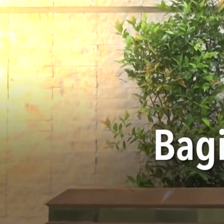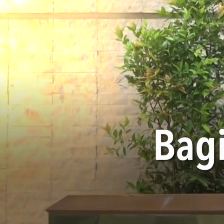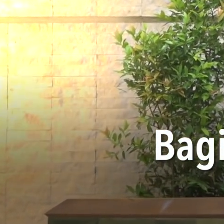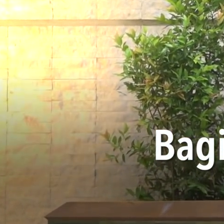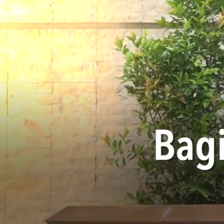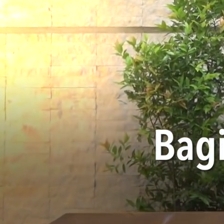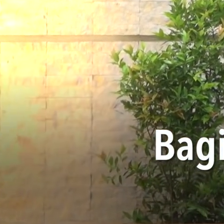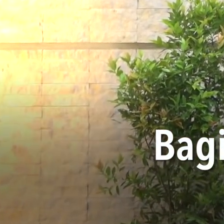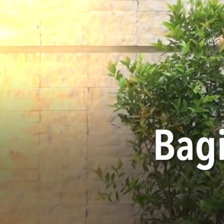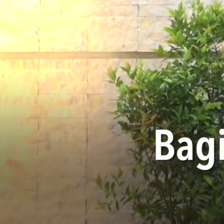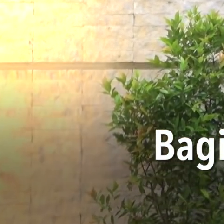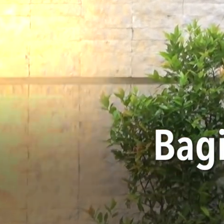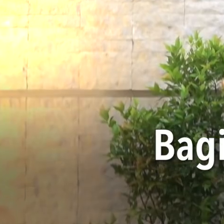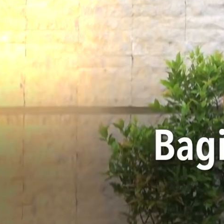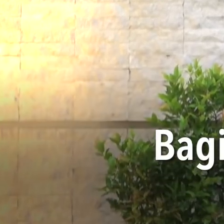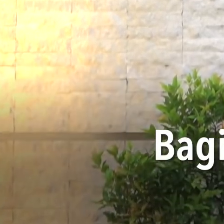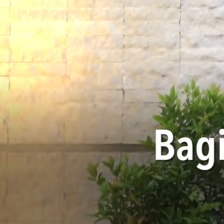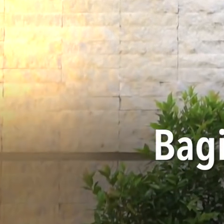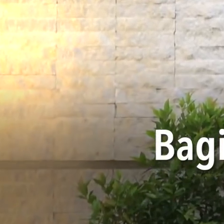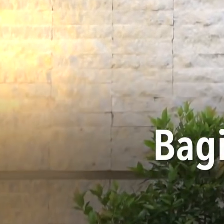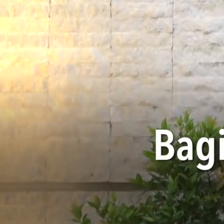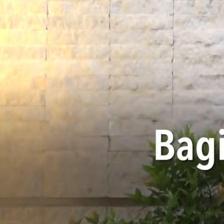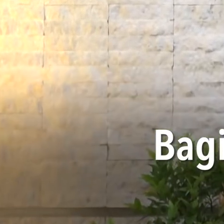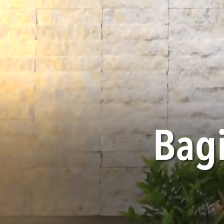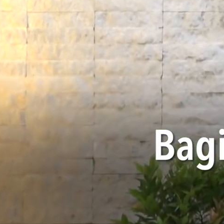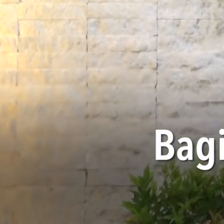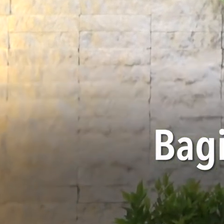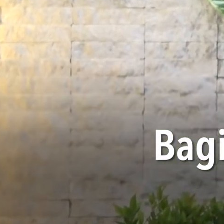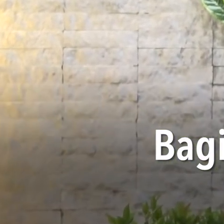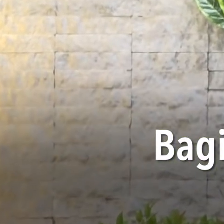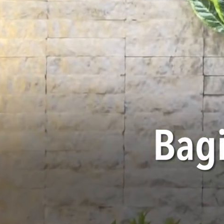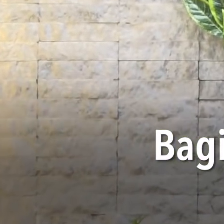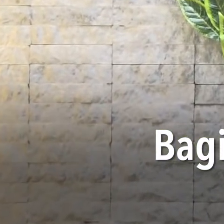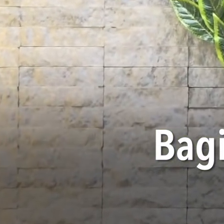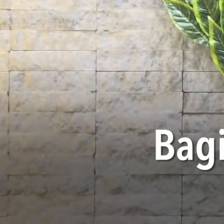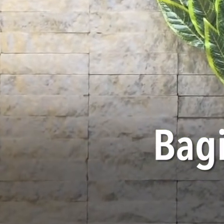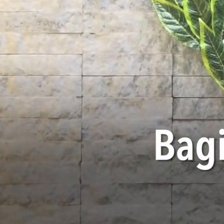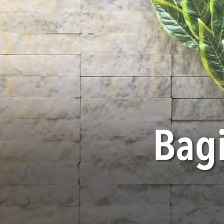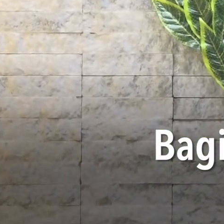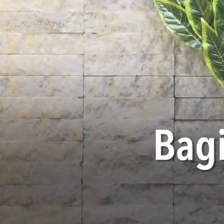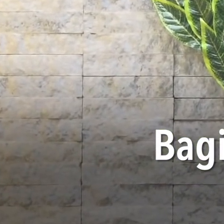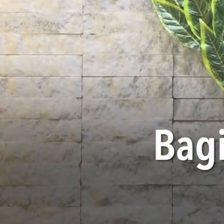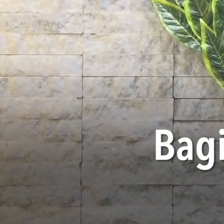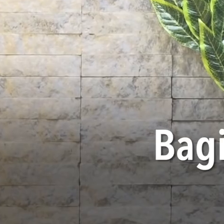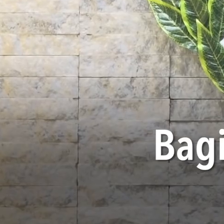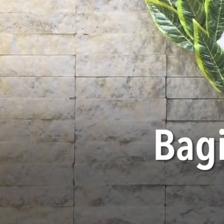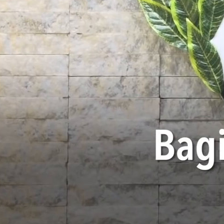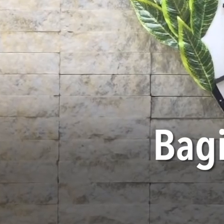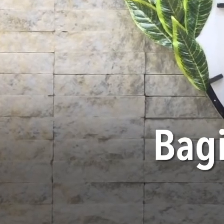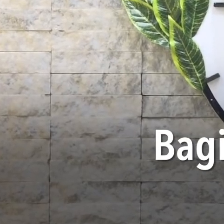bagi kami Engkau segalanya.